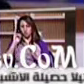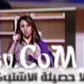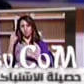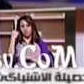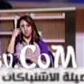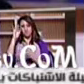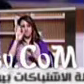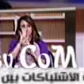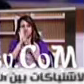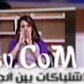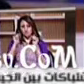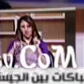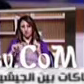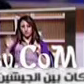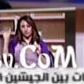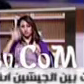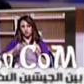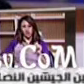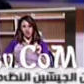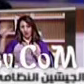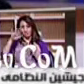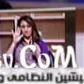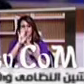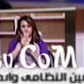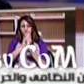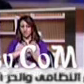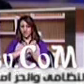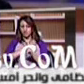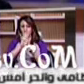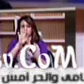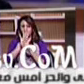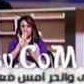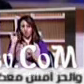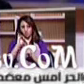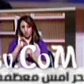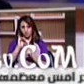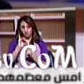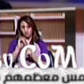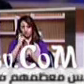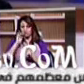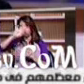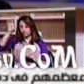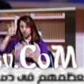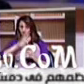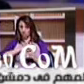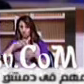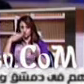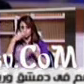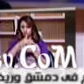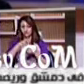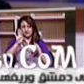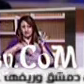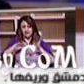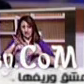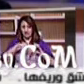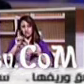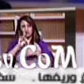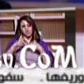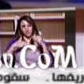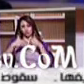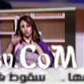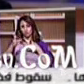وملك الشعب و حاي الامه ويحرم على اي طرف ان يستدعيه للتدخل في الشان السياسي او